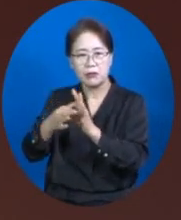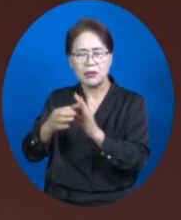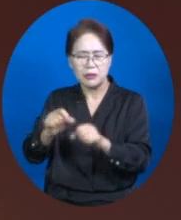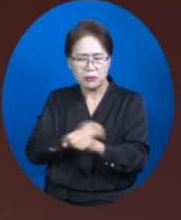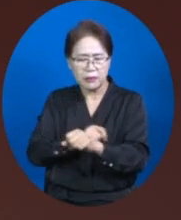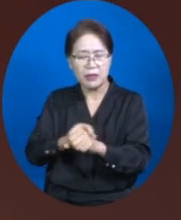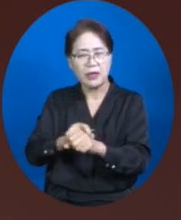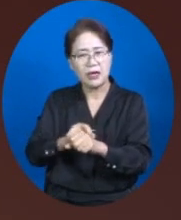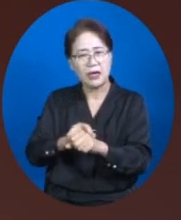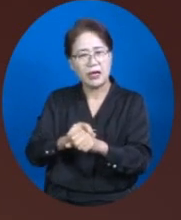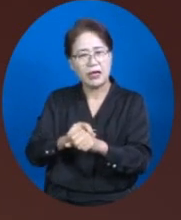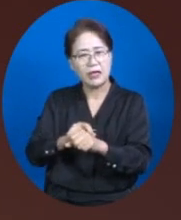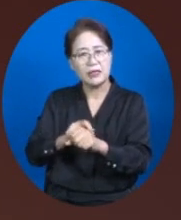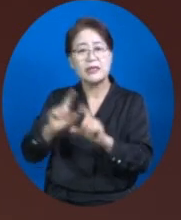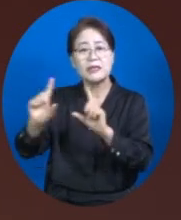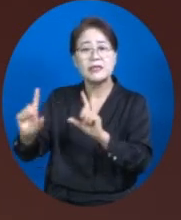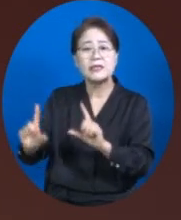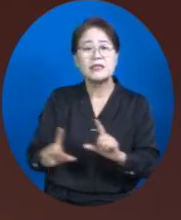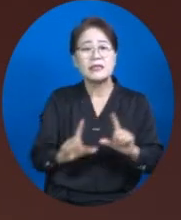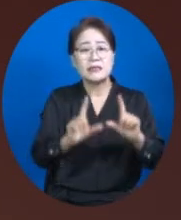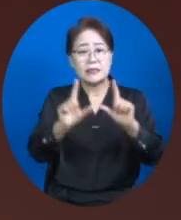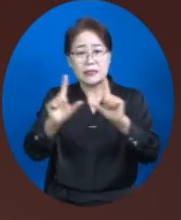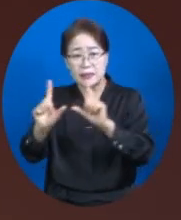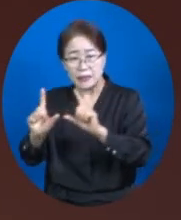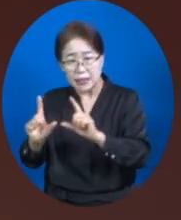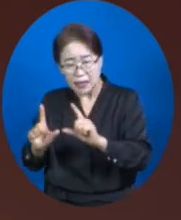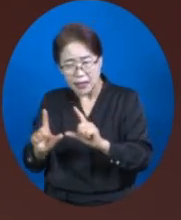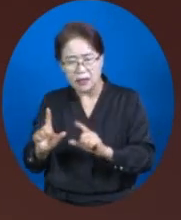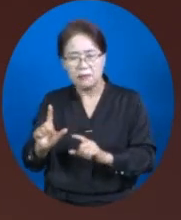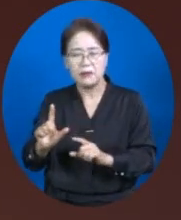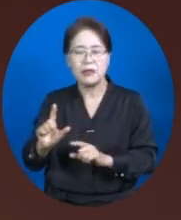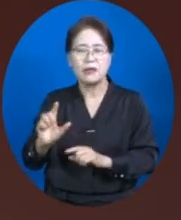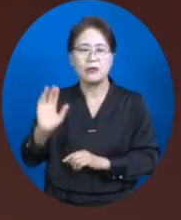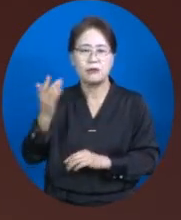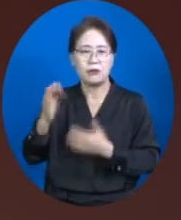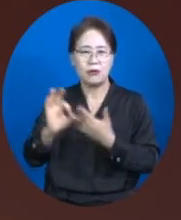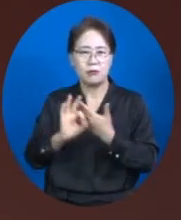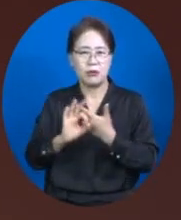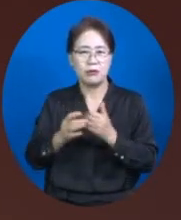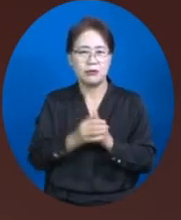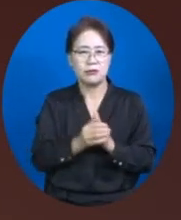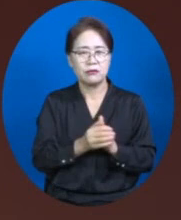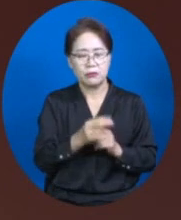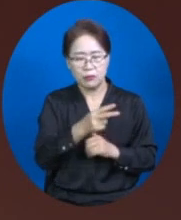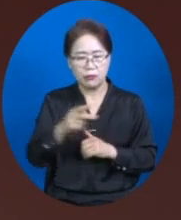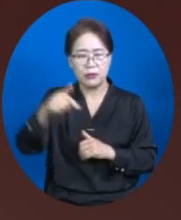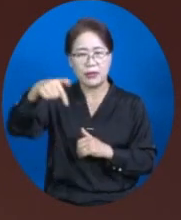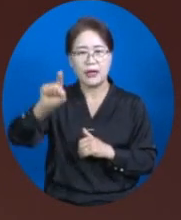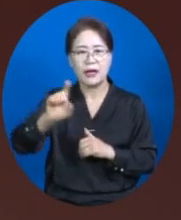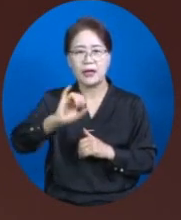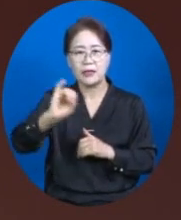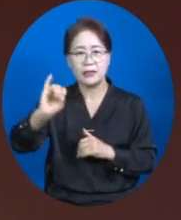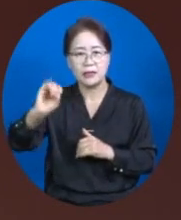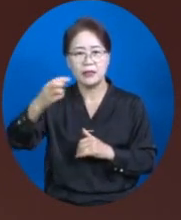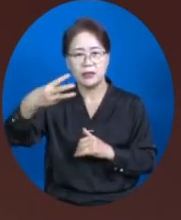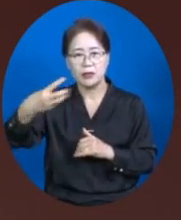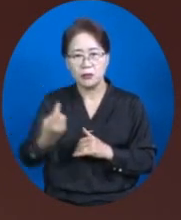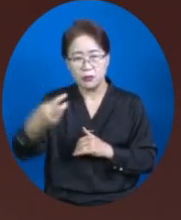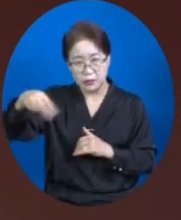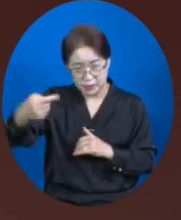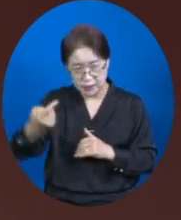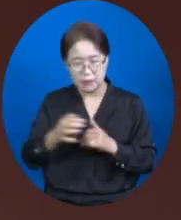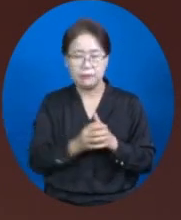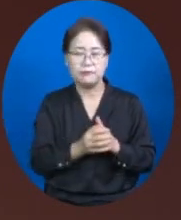특별한 의미 있는 삶을 살아가게 된다면 그것이 바로 카이로스의 삶이에요 그러니까